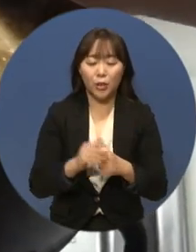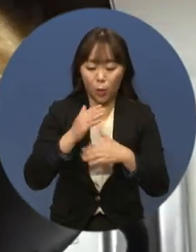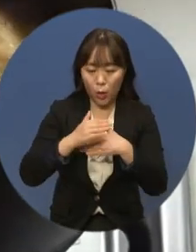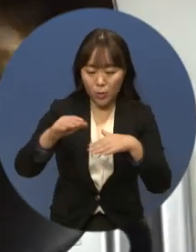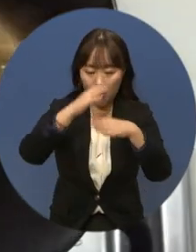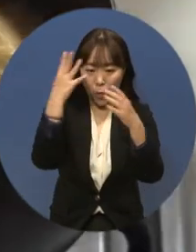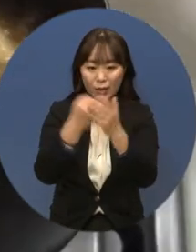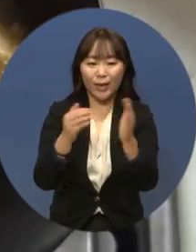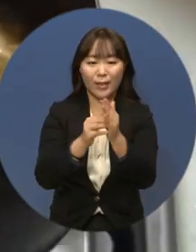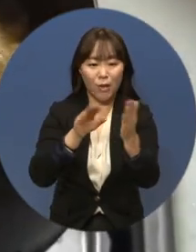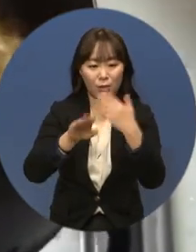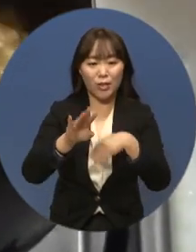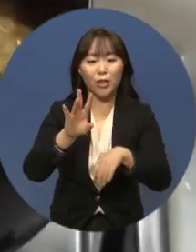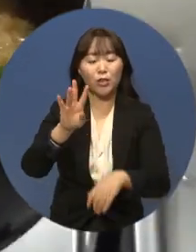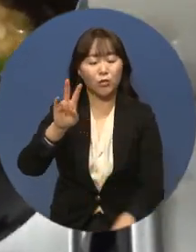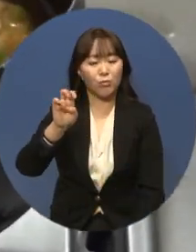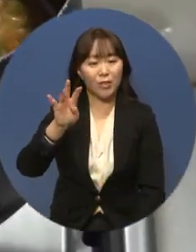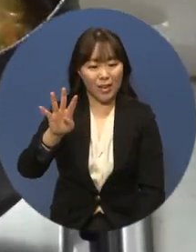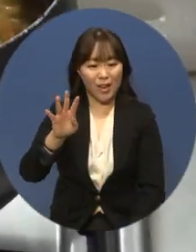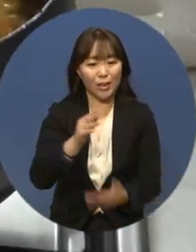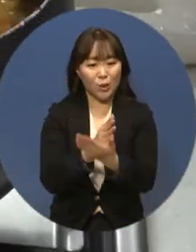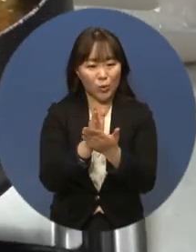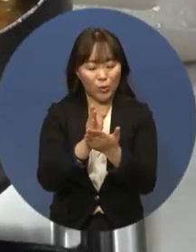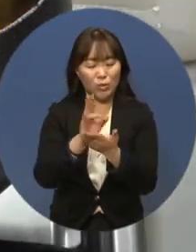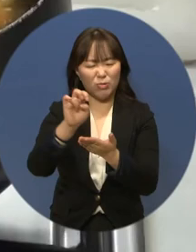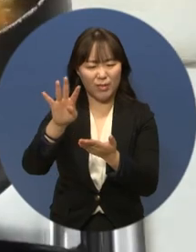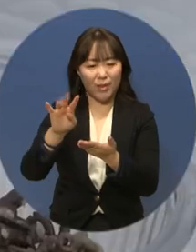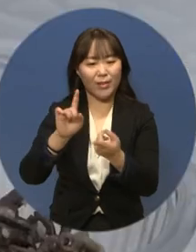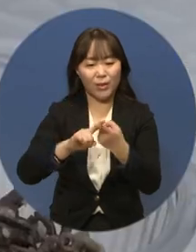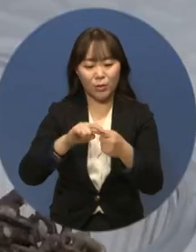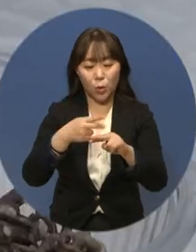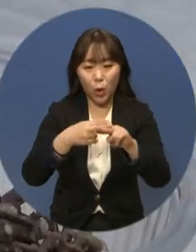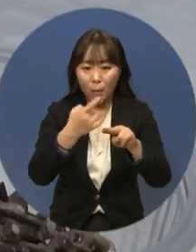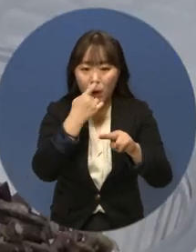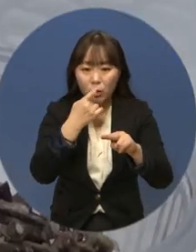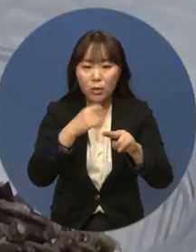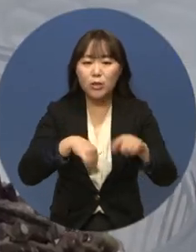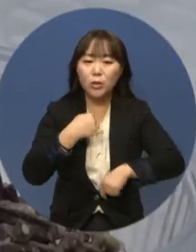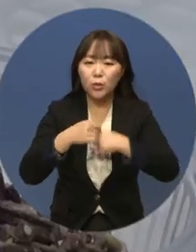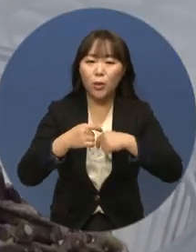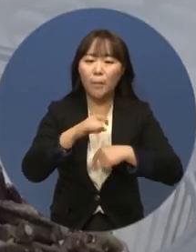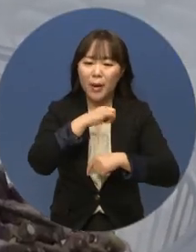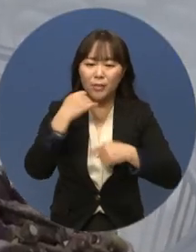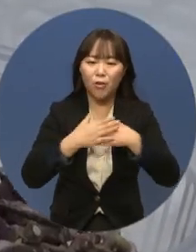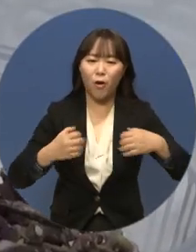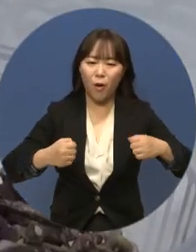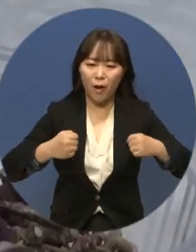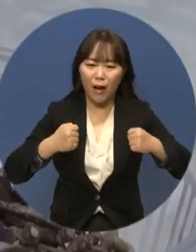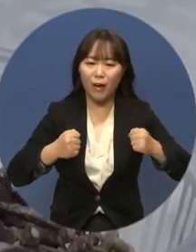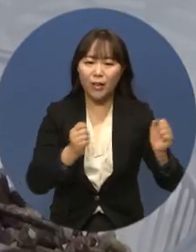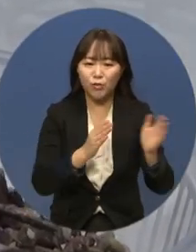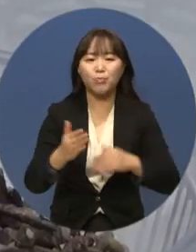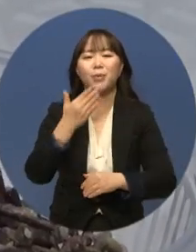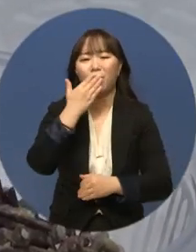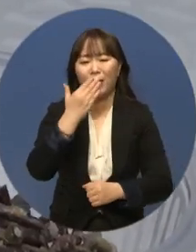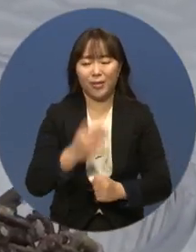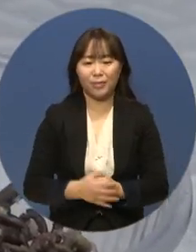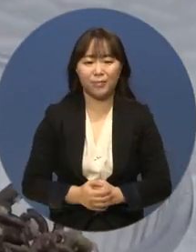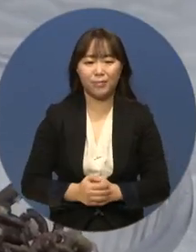과정을 모두 마치면 24가지의 요리를 배워 그들 스스로 맛있고 건강한 밥상을 차릴 수 있다고